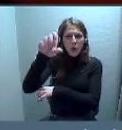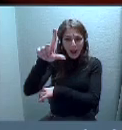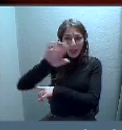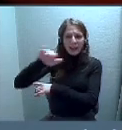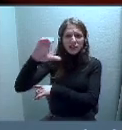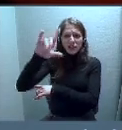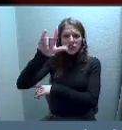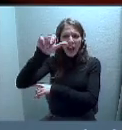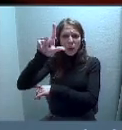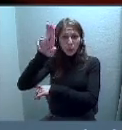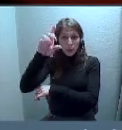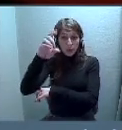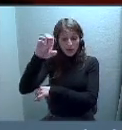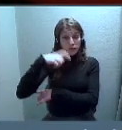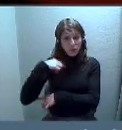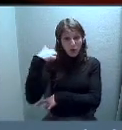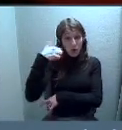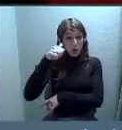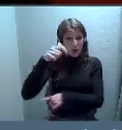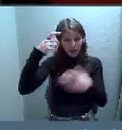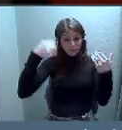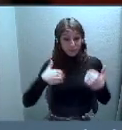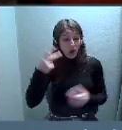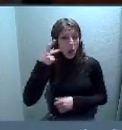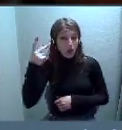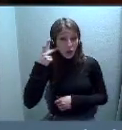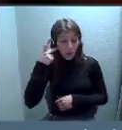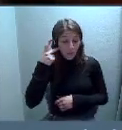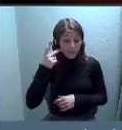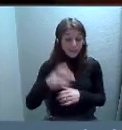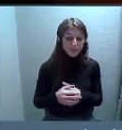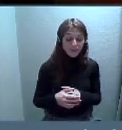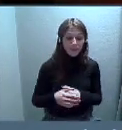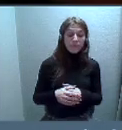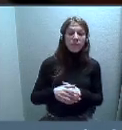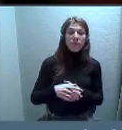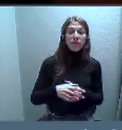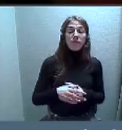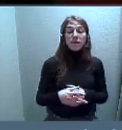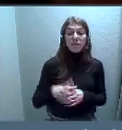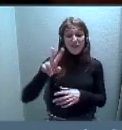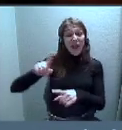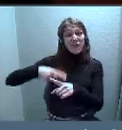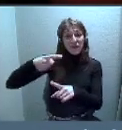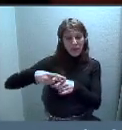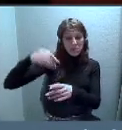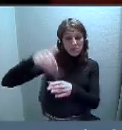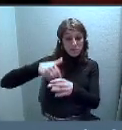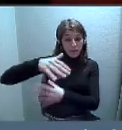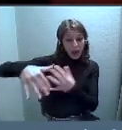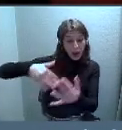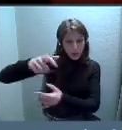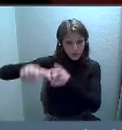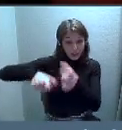acteurs entendants dans un tournage qui était mixte, d'acteurs plutôt sourds. Et je peux vous dire